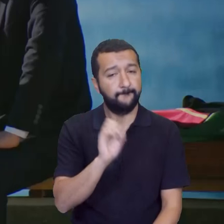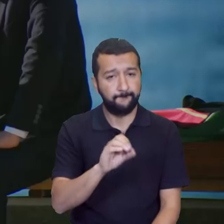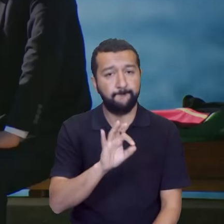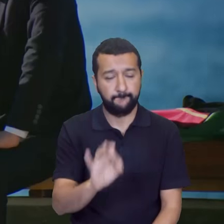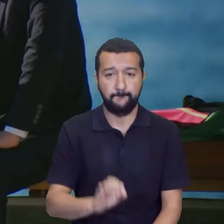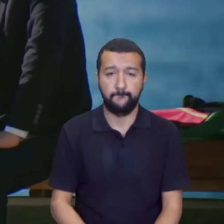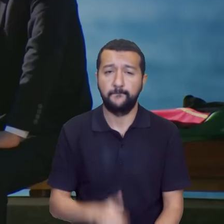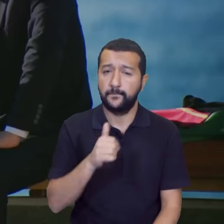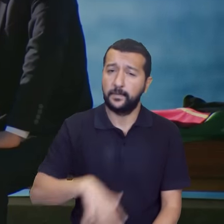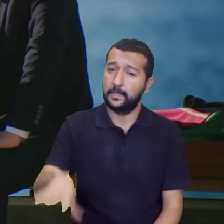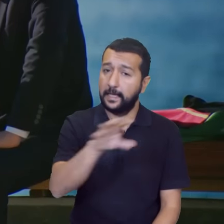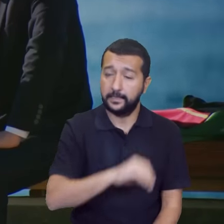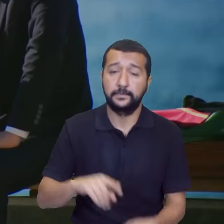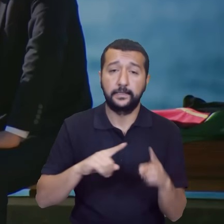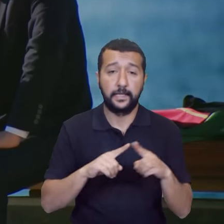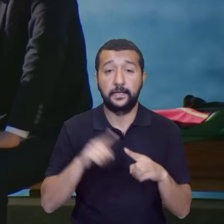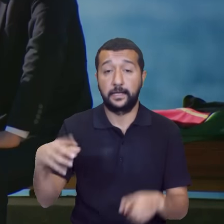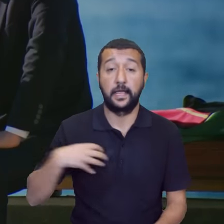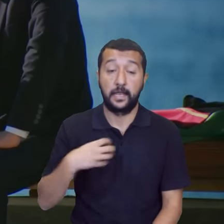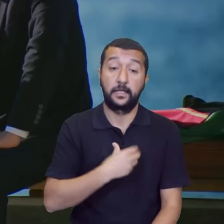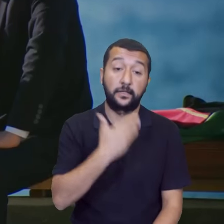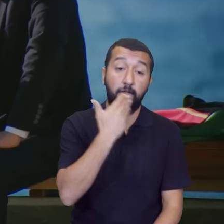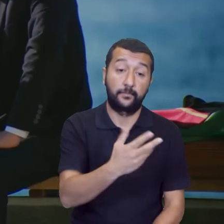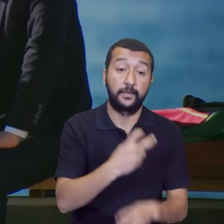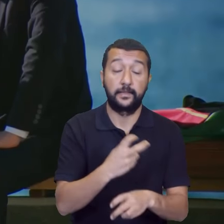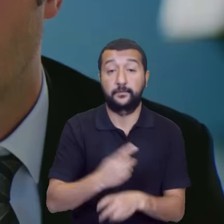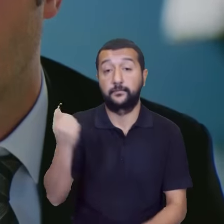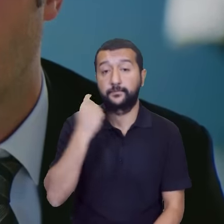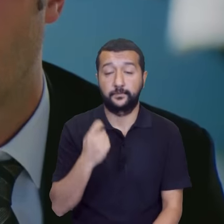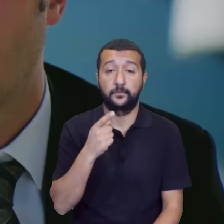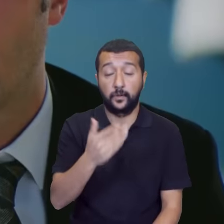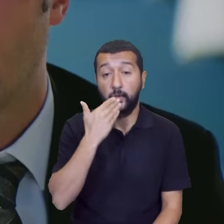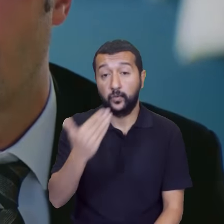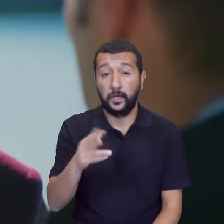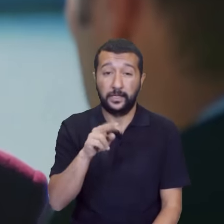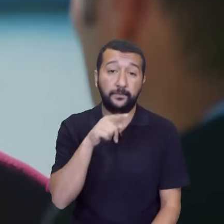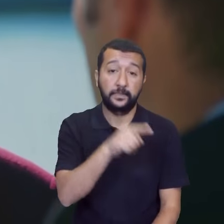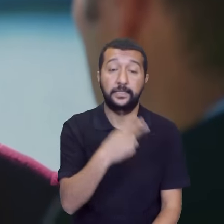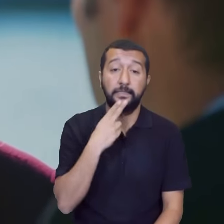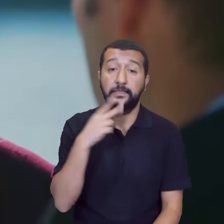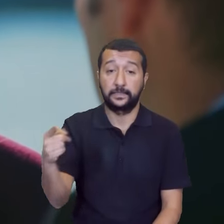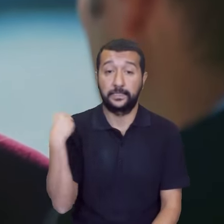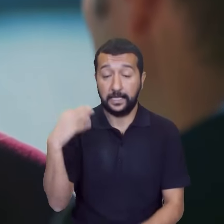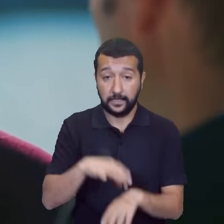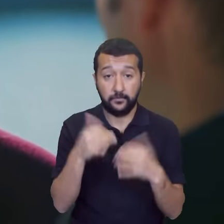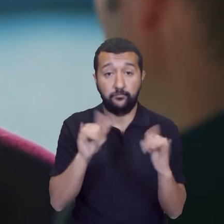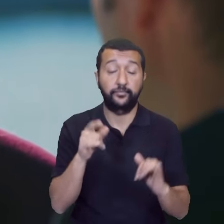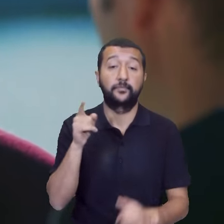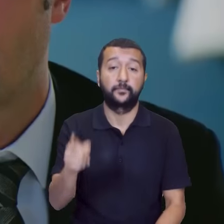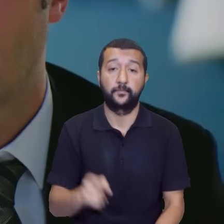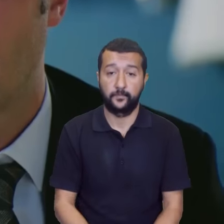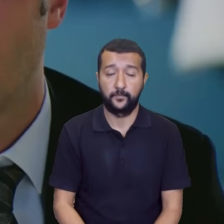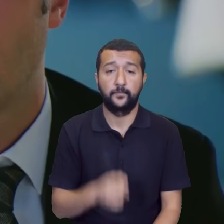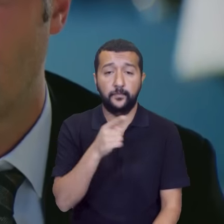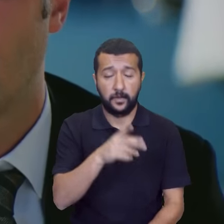hocam. Her şeyi Tarık'ın annesine söylemekle tehdit etti. Söylediğim gibi kadıncağız daha yeni çıktı